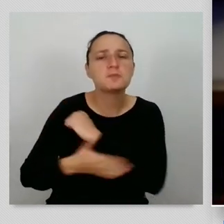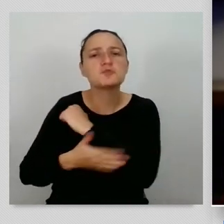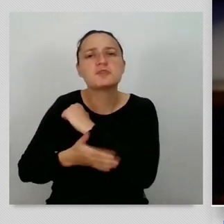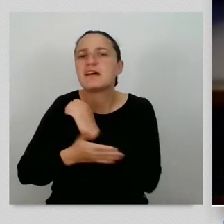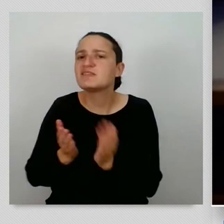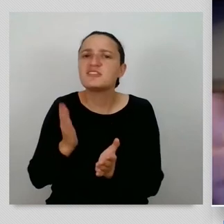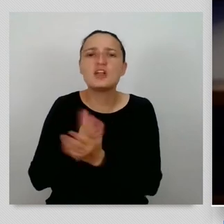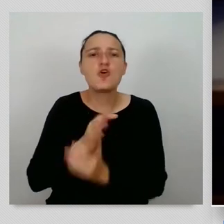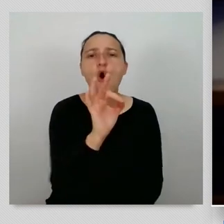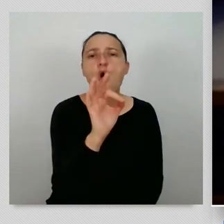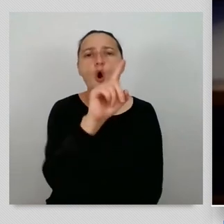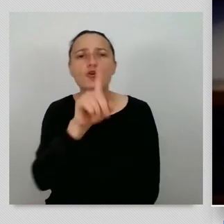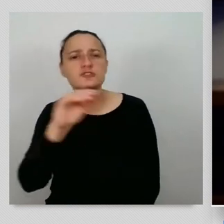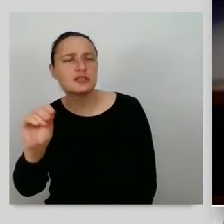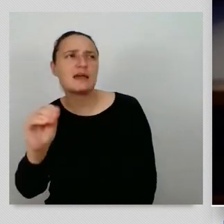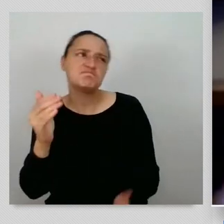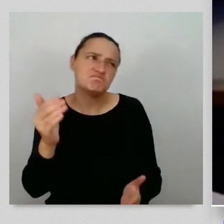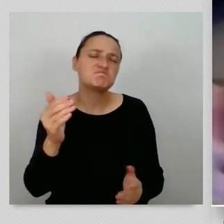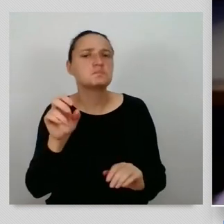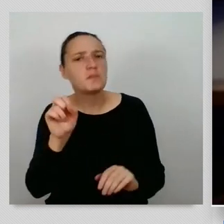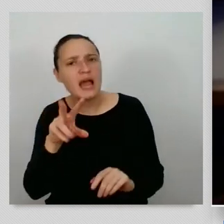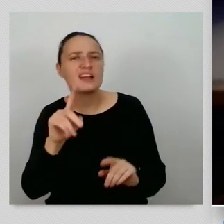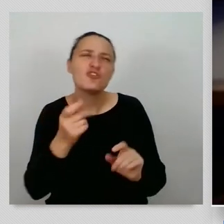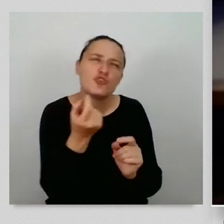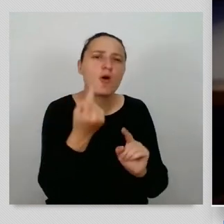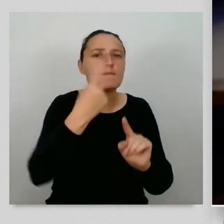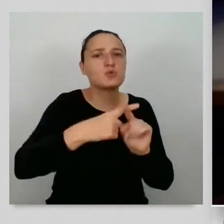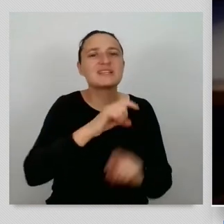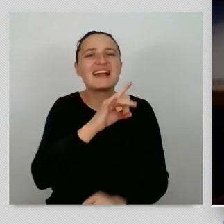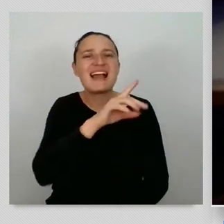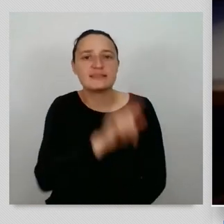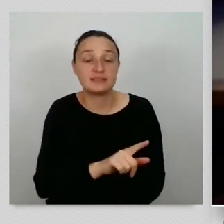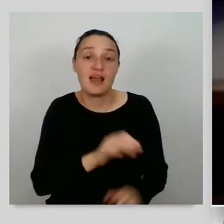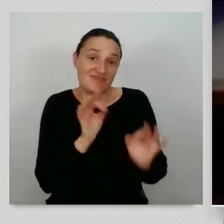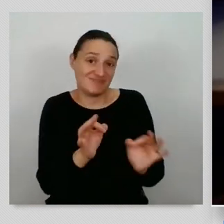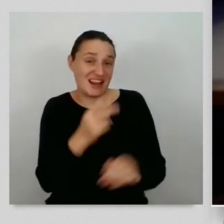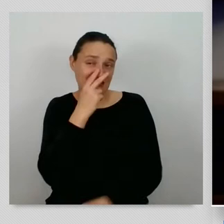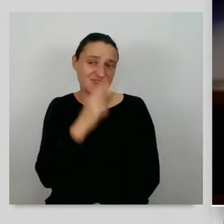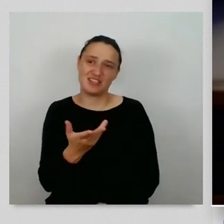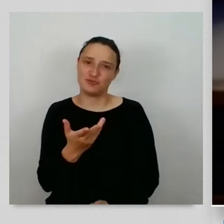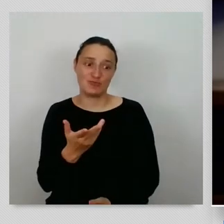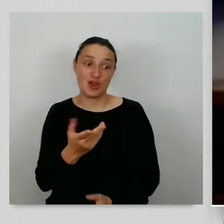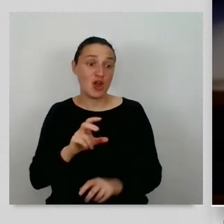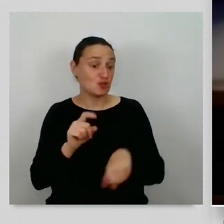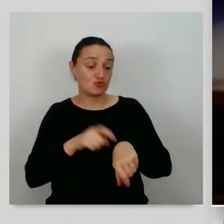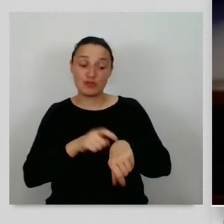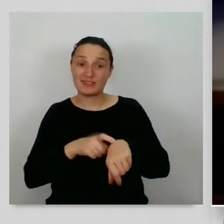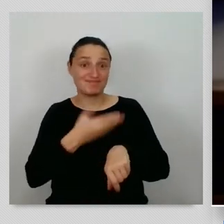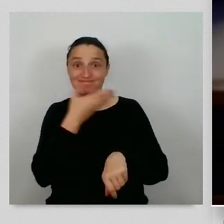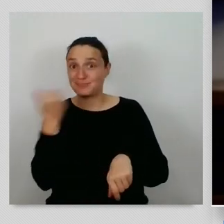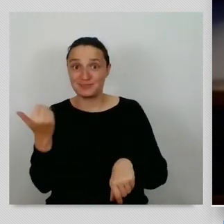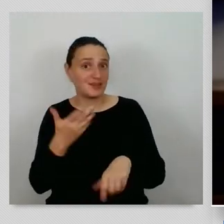o OZE i plus częściową gaz. Natomiast coraz bardziej widać, że czas nas goni i że musimy pomyśleć też o